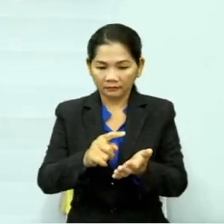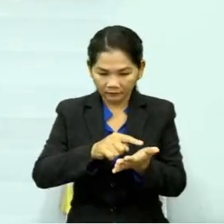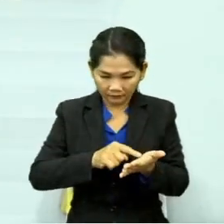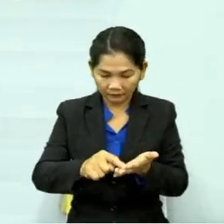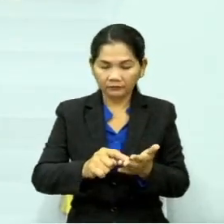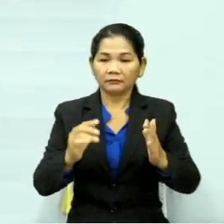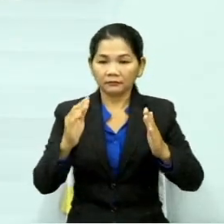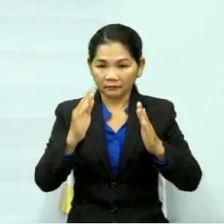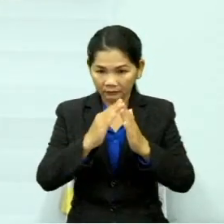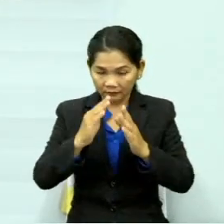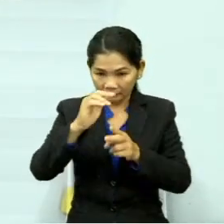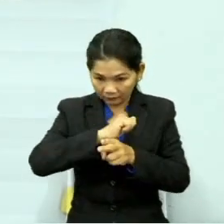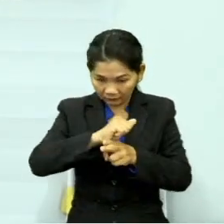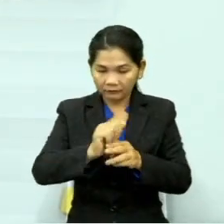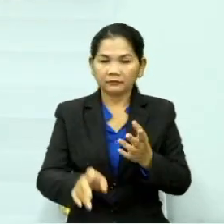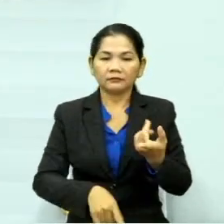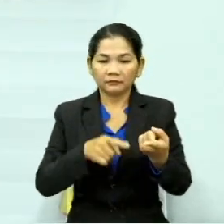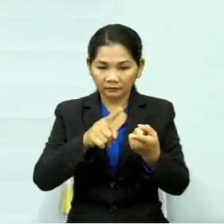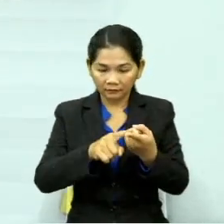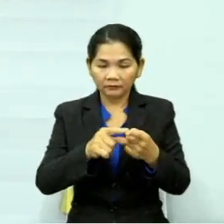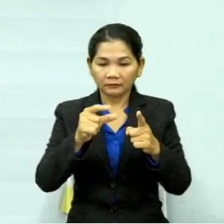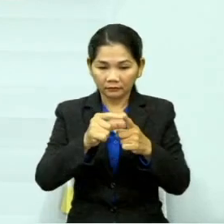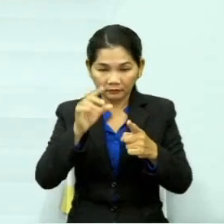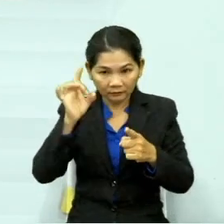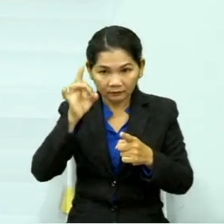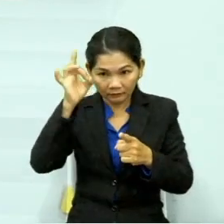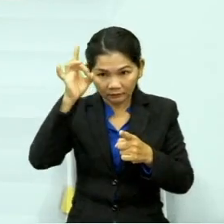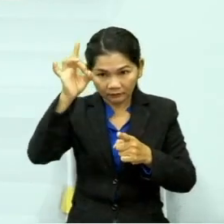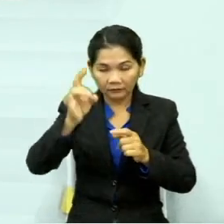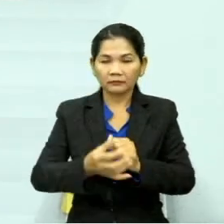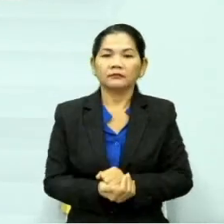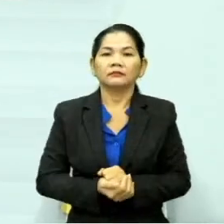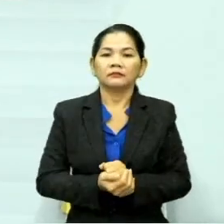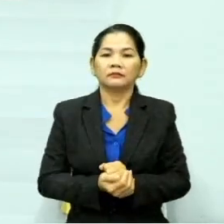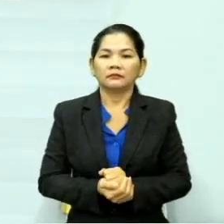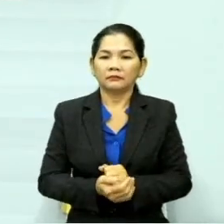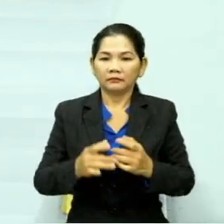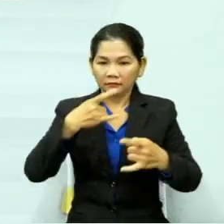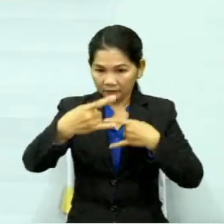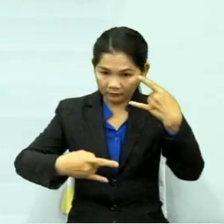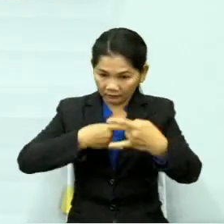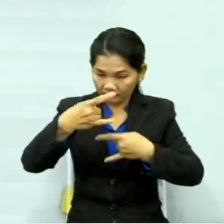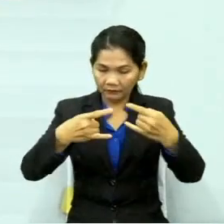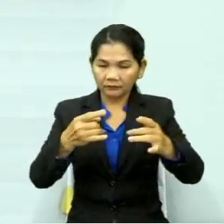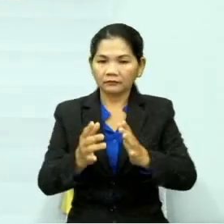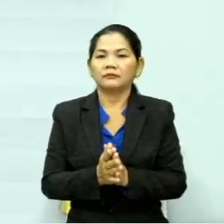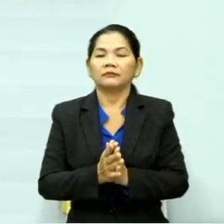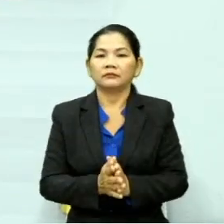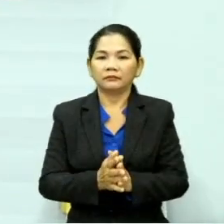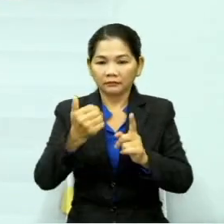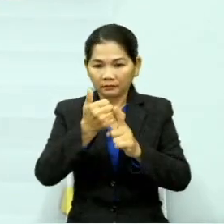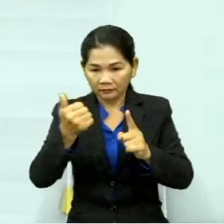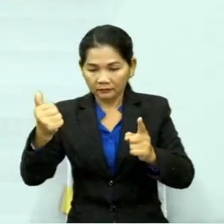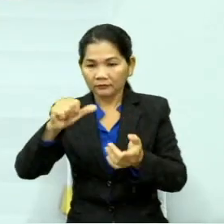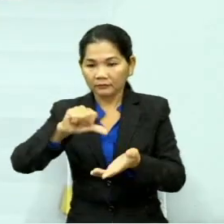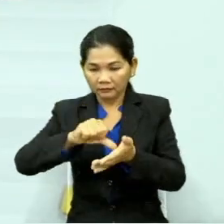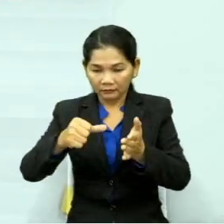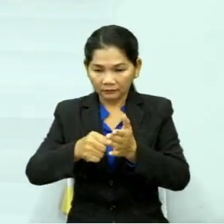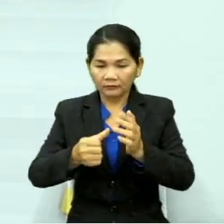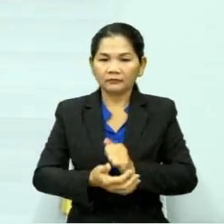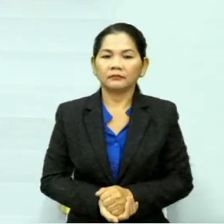cách cạp tè. Mùi bùn dối bịa. Mô nô rùm. Thân nạ bịa chì niêm miên này